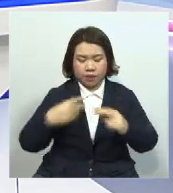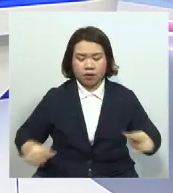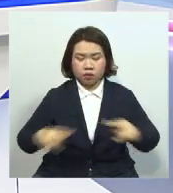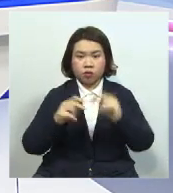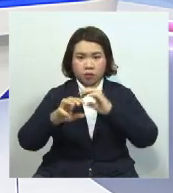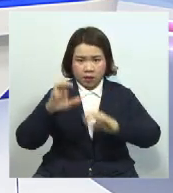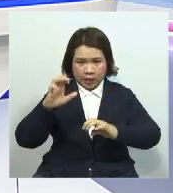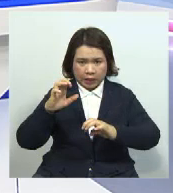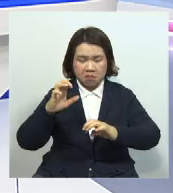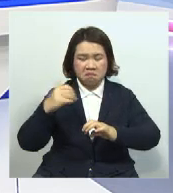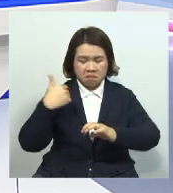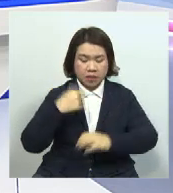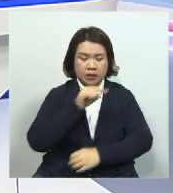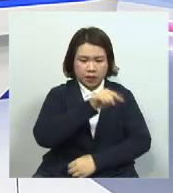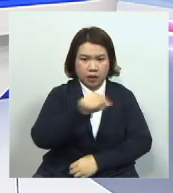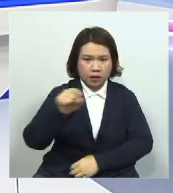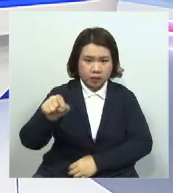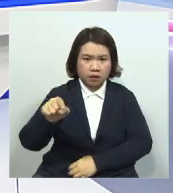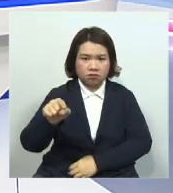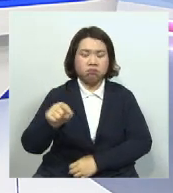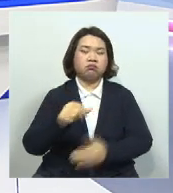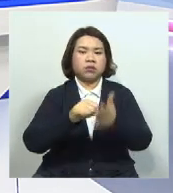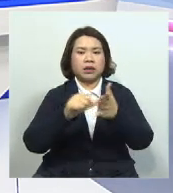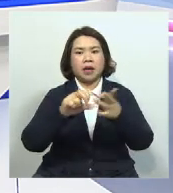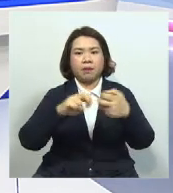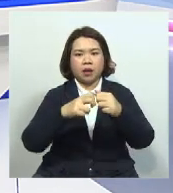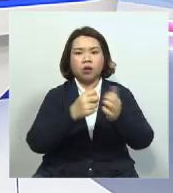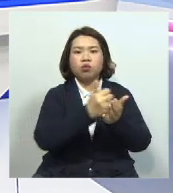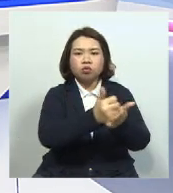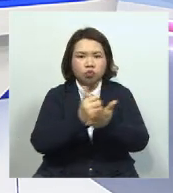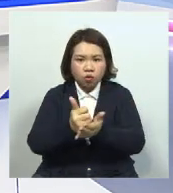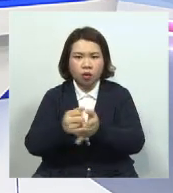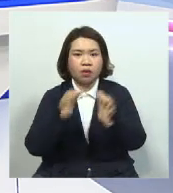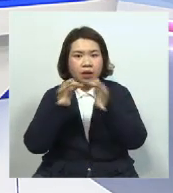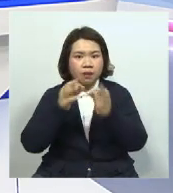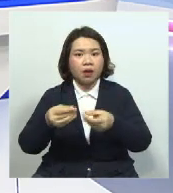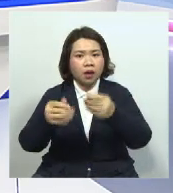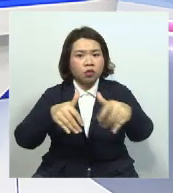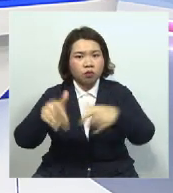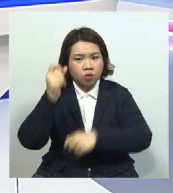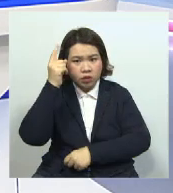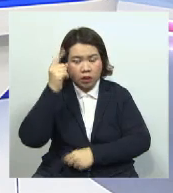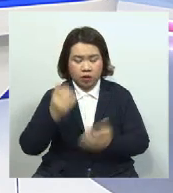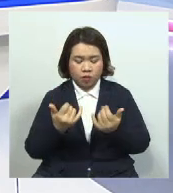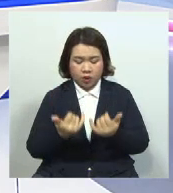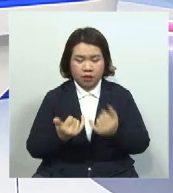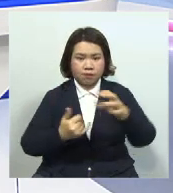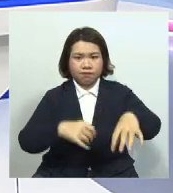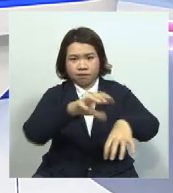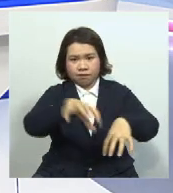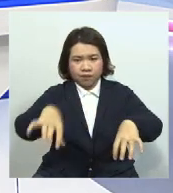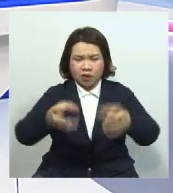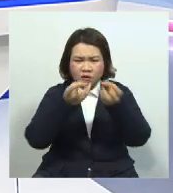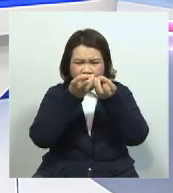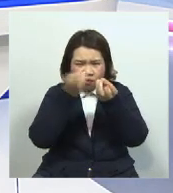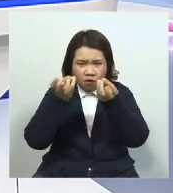หาดไทยได้มีการกำชับในพื้นที่เข้าไปดูแลแก้ไขปัญหารวมถึงความเข้าใจก็พบว่าหลายพื้นที่วันนี้ค่ะมีเรื่องของค่า